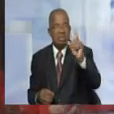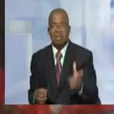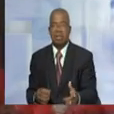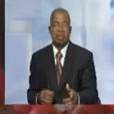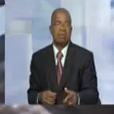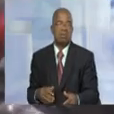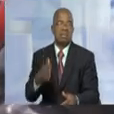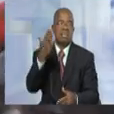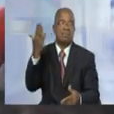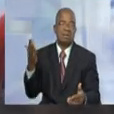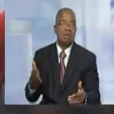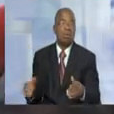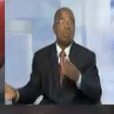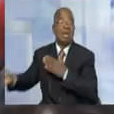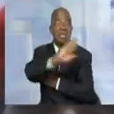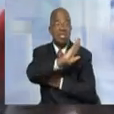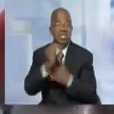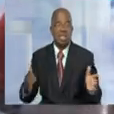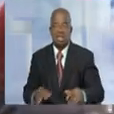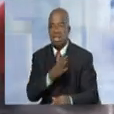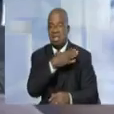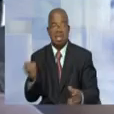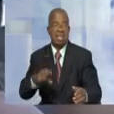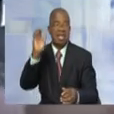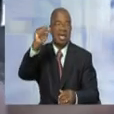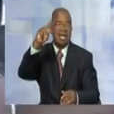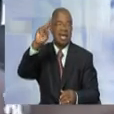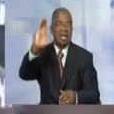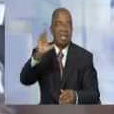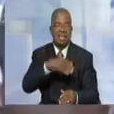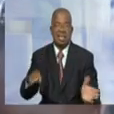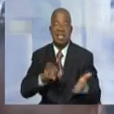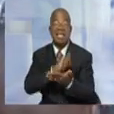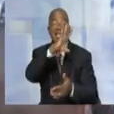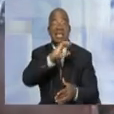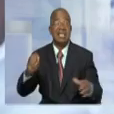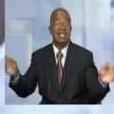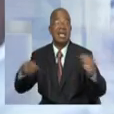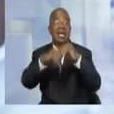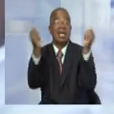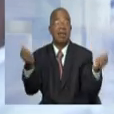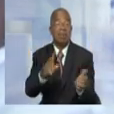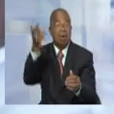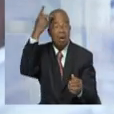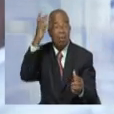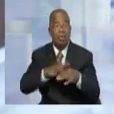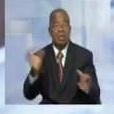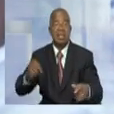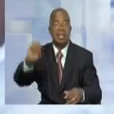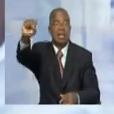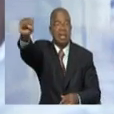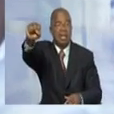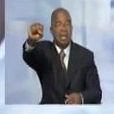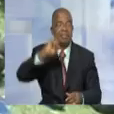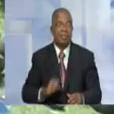il présente son programme aux élections générales de mai. L'eau, l'électricité, un salaire pour tous, sans oublier la nationalisation